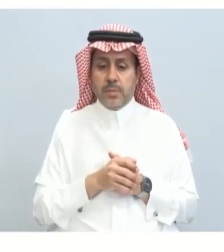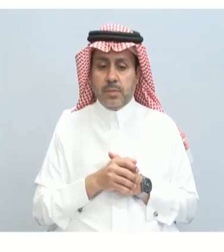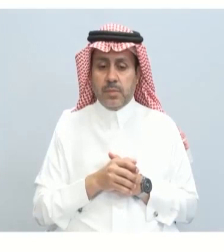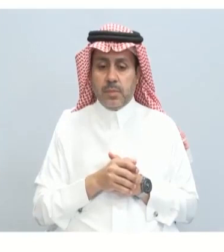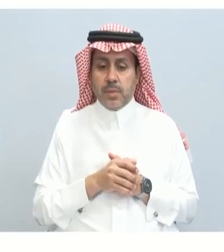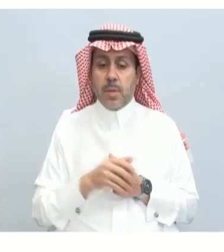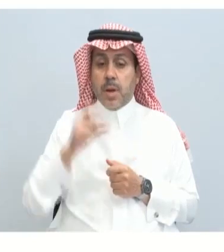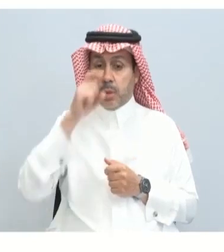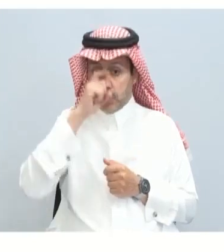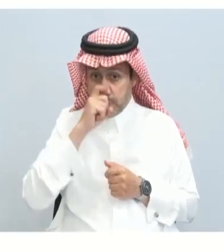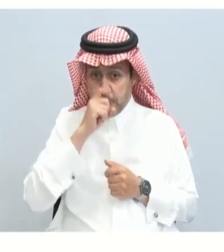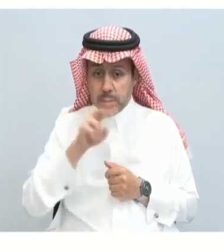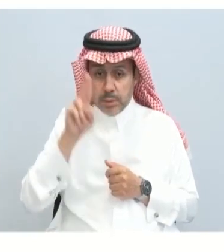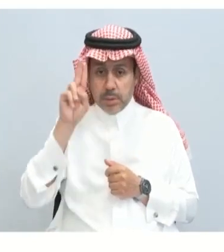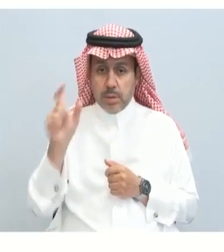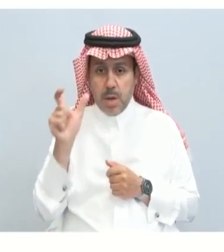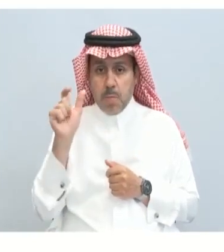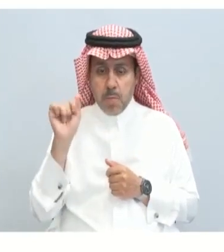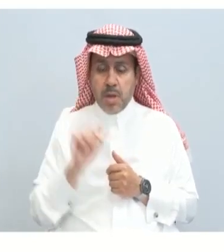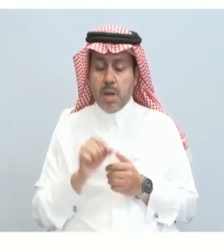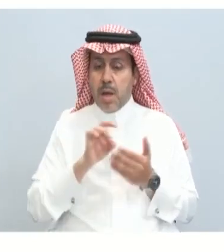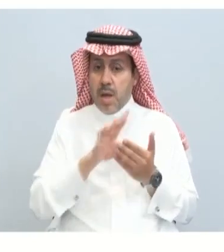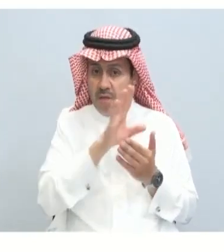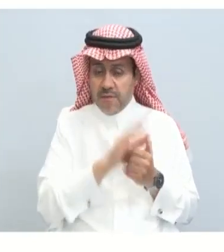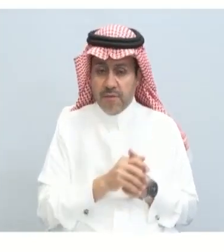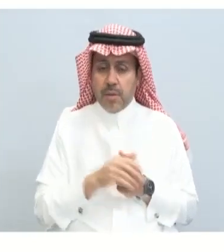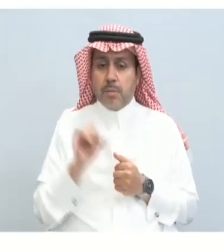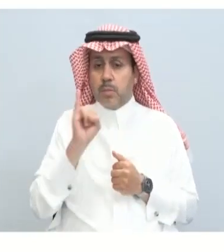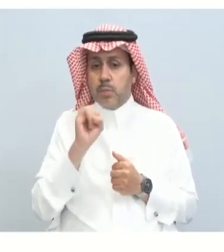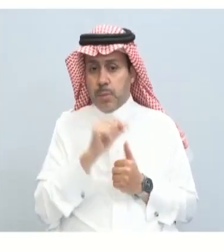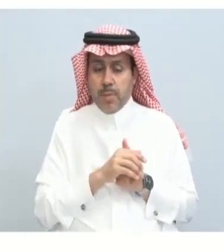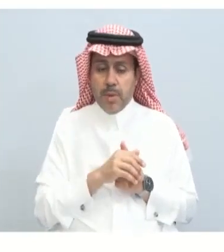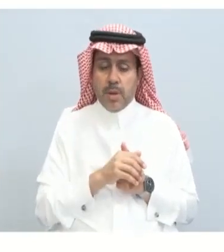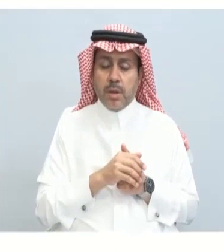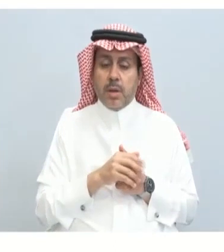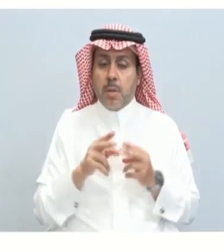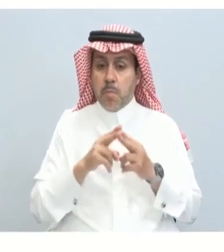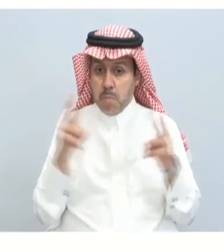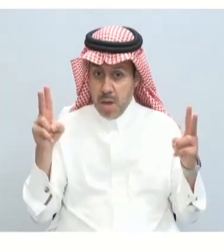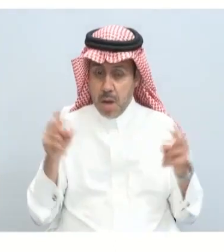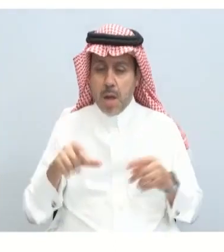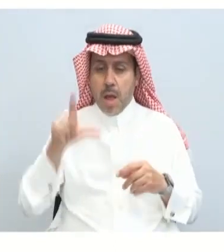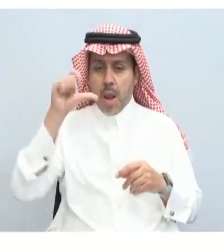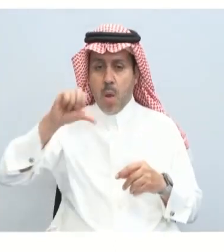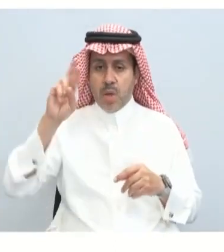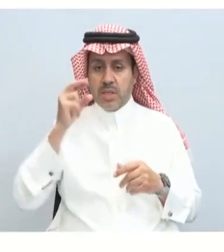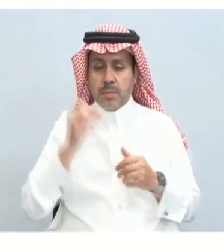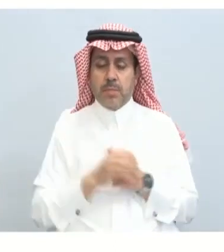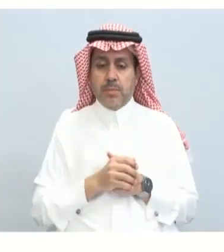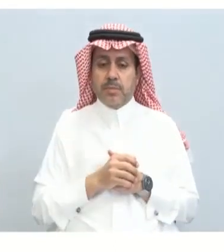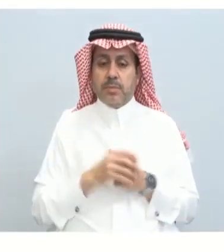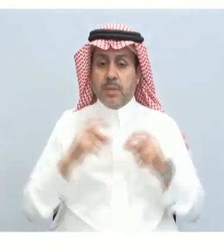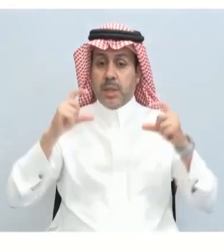مما يجب التنبيه عليها اننا حين نحذف المشبه به في الاستعاره فلابد من ذكر شيء من لوازمه ليدل